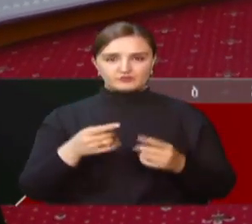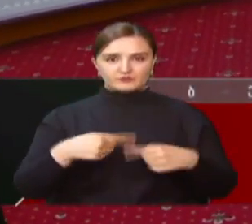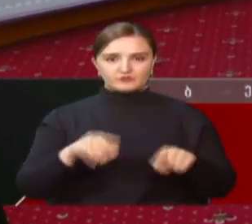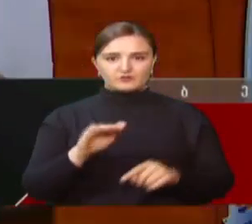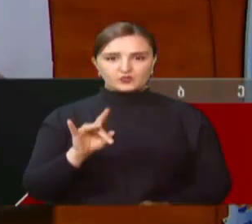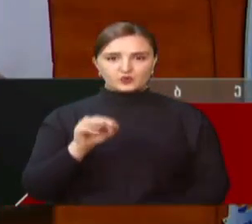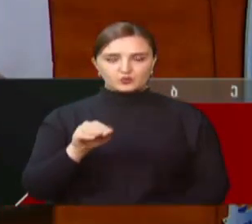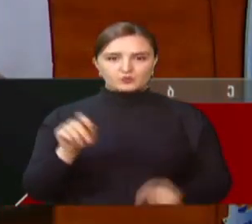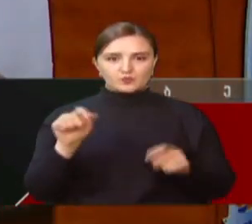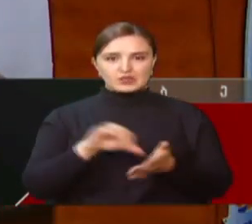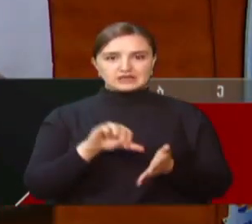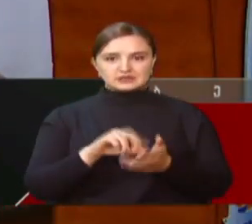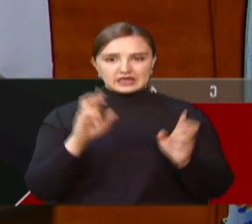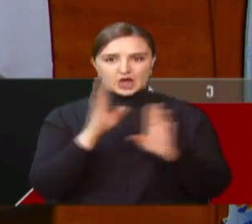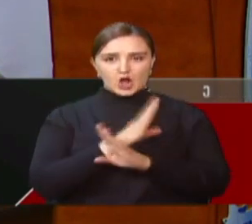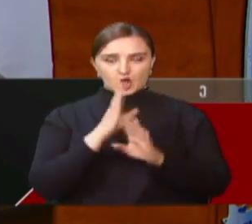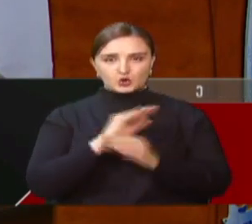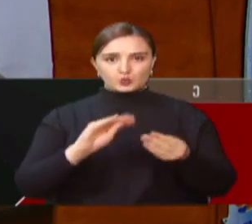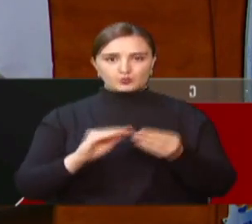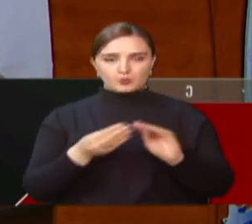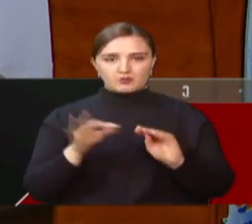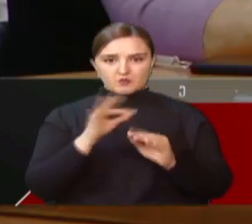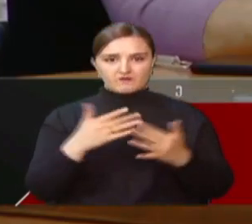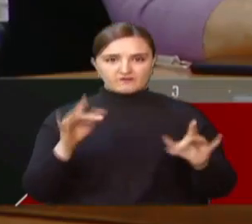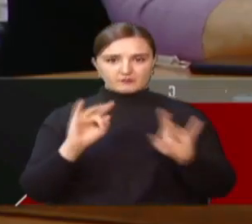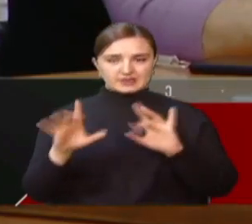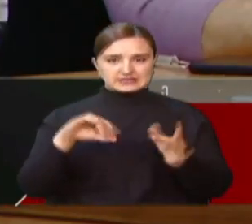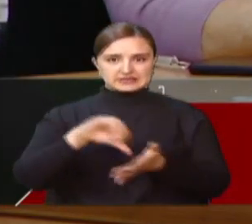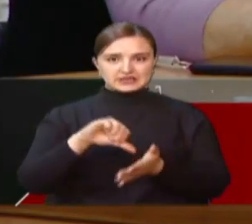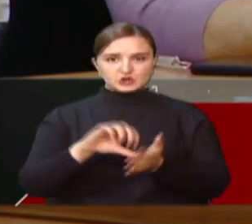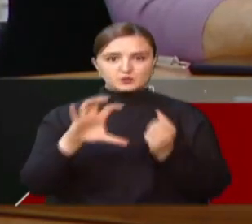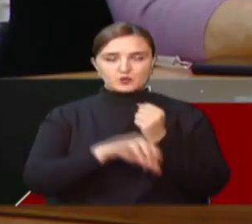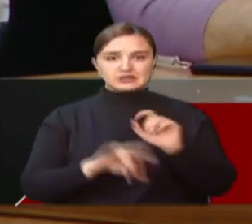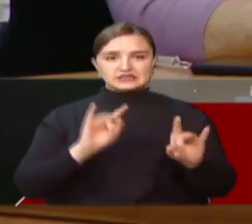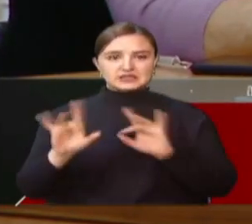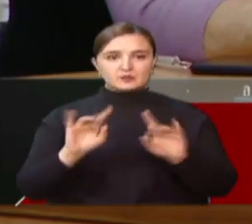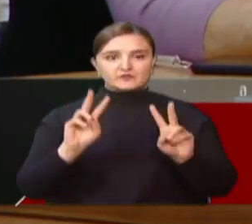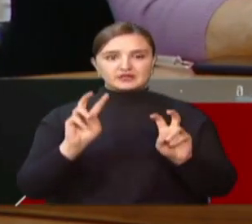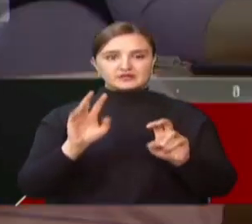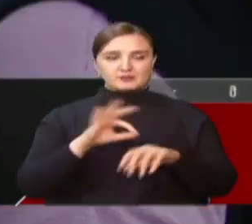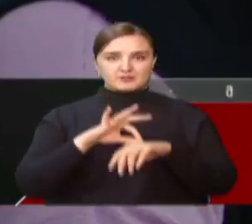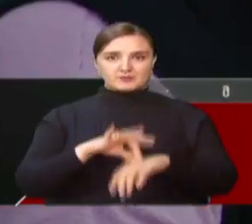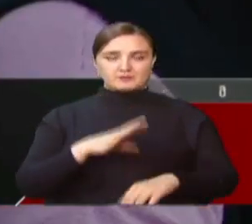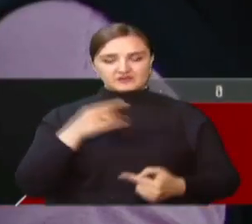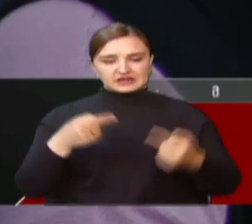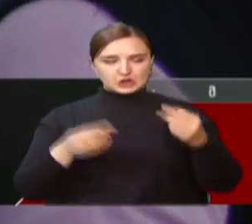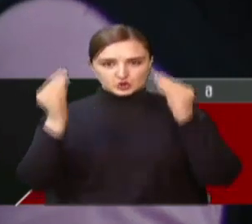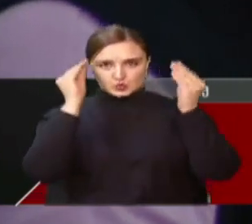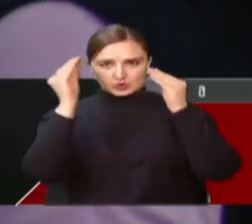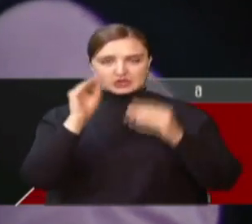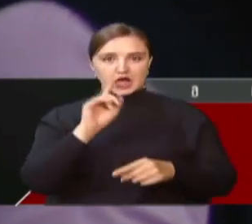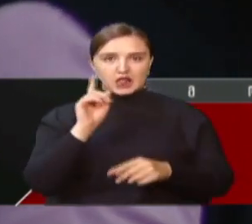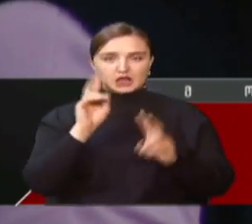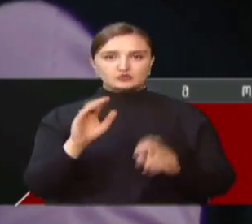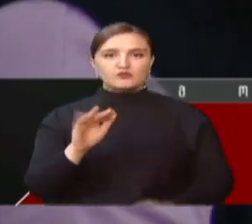ფარგლებში. მონაწილეებმა ეკოლოგიურ პრობლემებზე პრეზენტაციები წარადგინეს. ფორუმის ბოლოს კი საპრეზენტაციო თემებზე გაიმართა დისკუსია. ახალგაზრდული